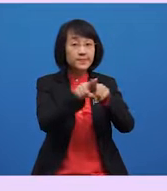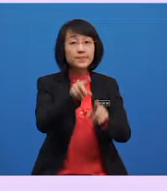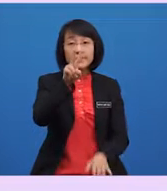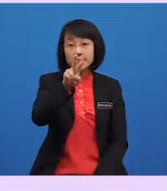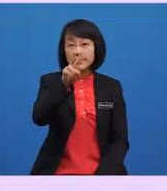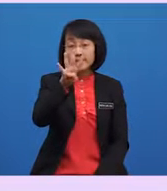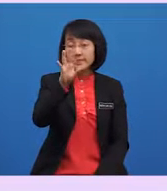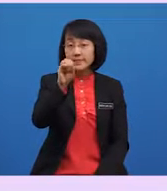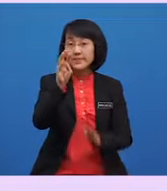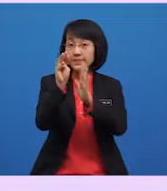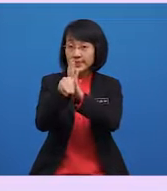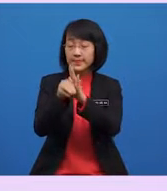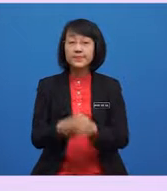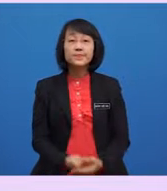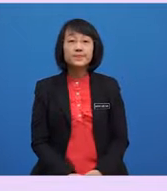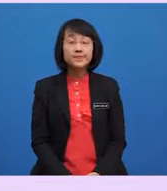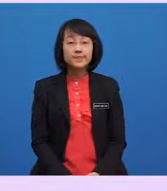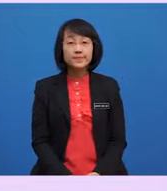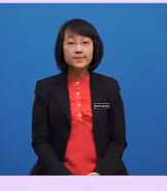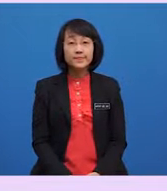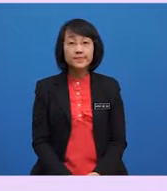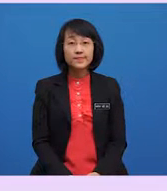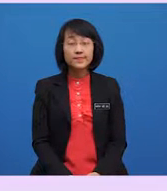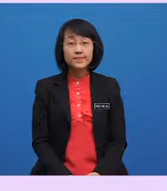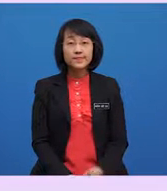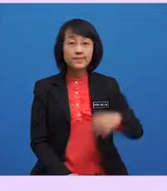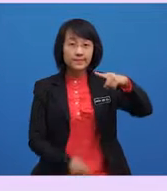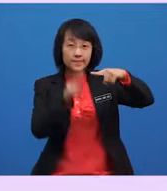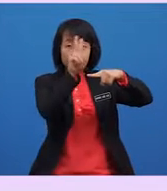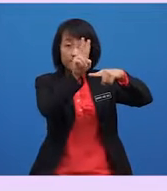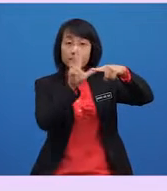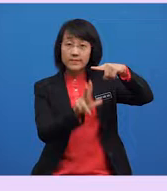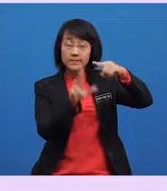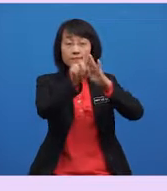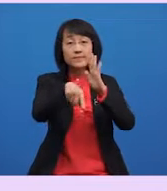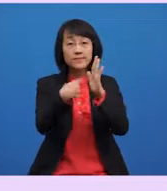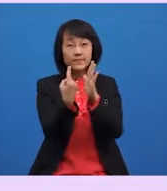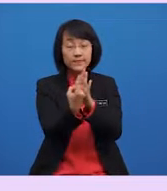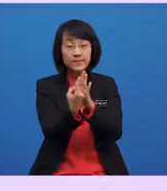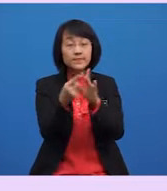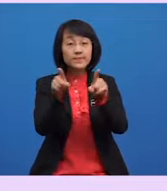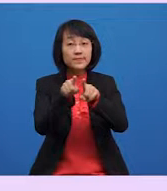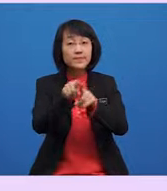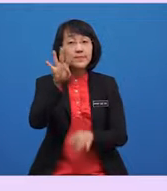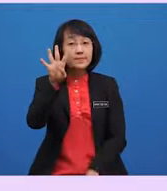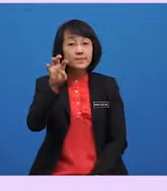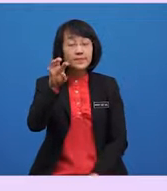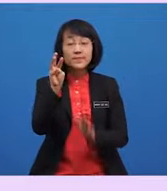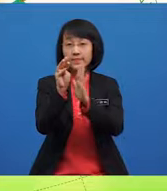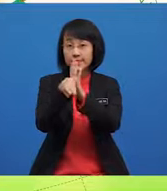240 minit. Manakala 2/3 jam ialah 40